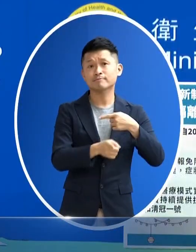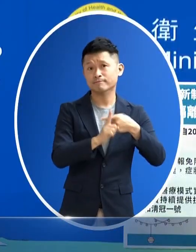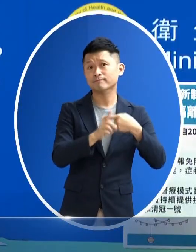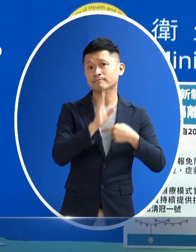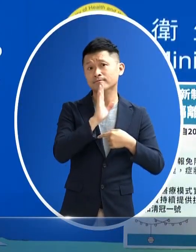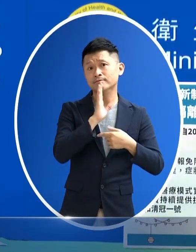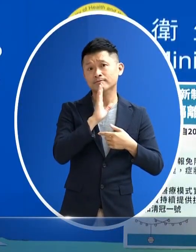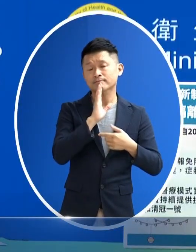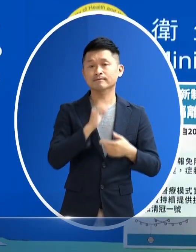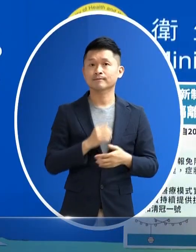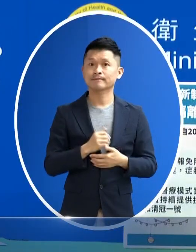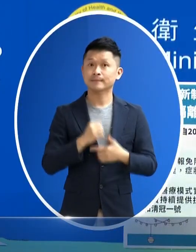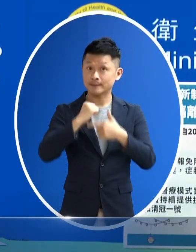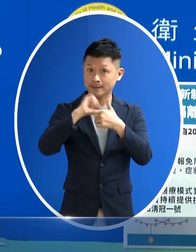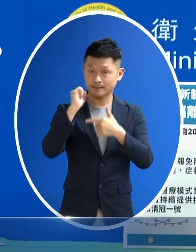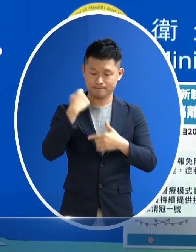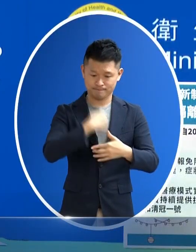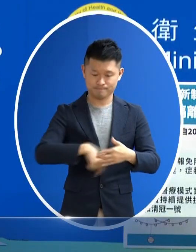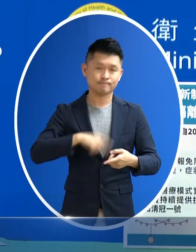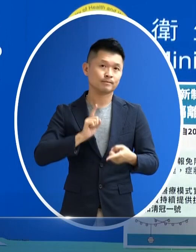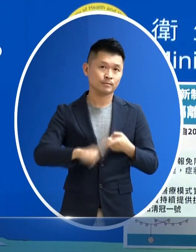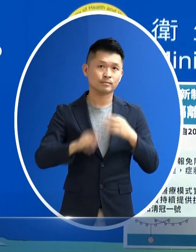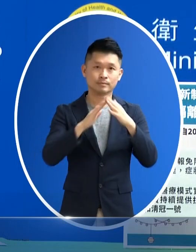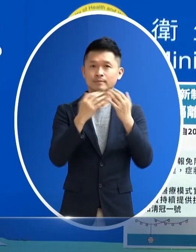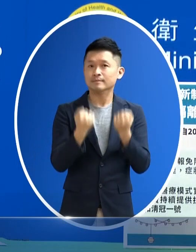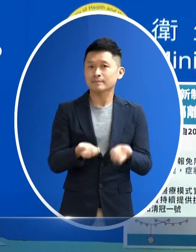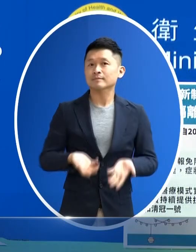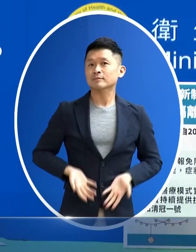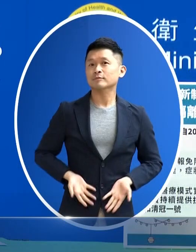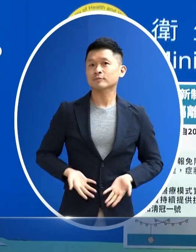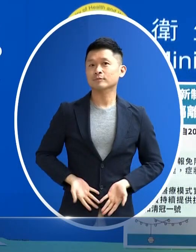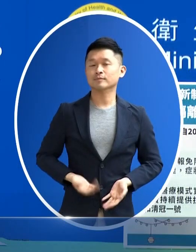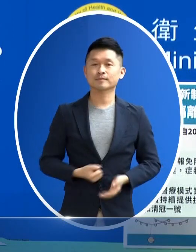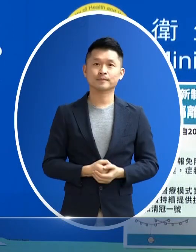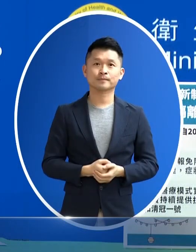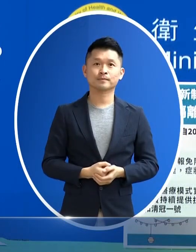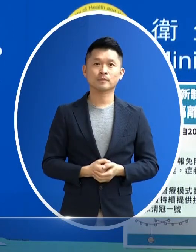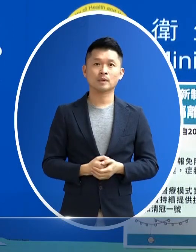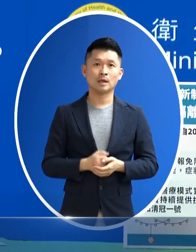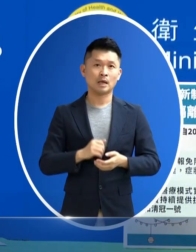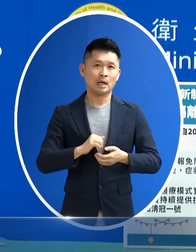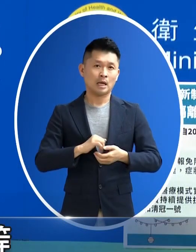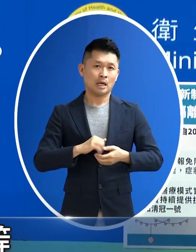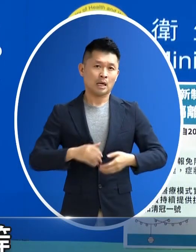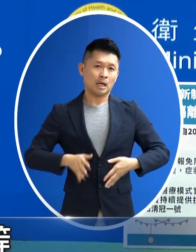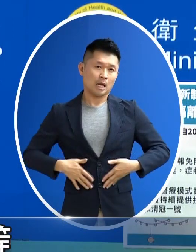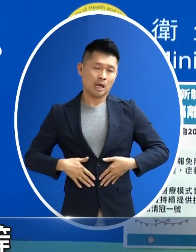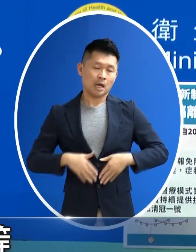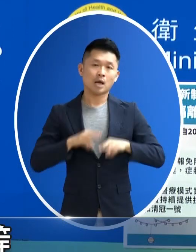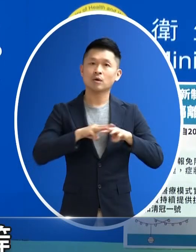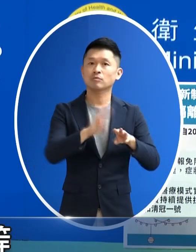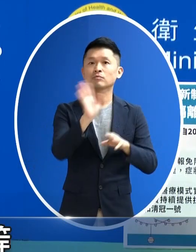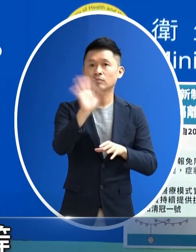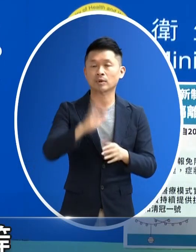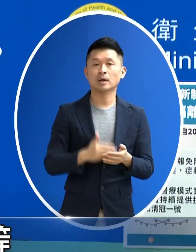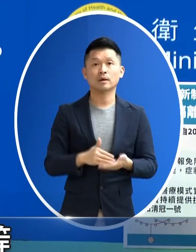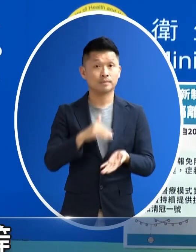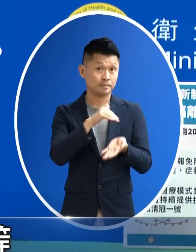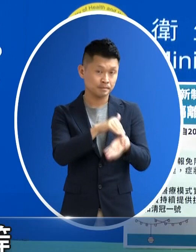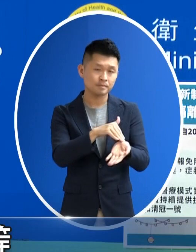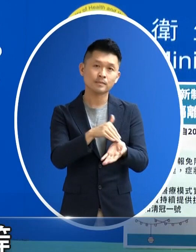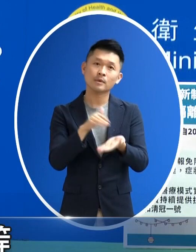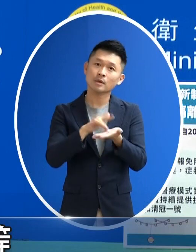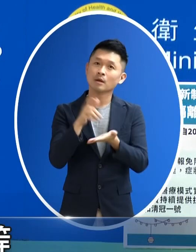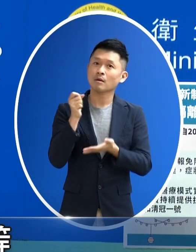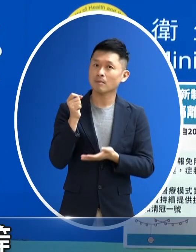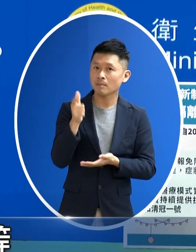10天，建议就是说有症状的时候在家休息哈，避免一些非必要的外出哈。那如果说是就医啊、买药啊，或者